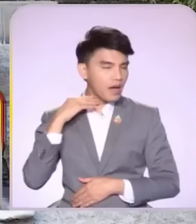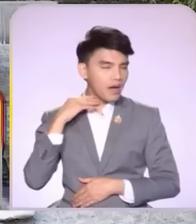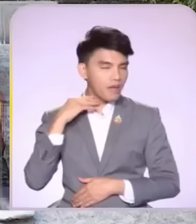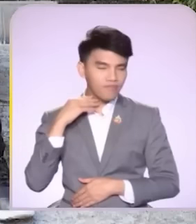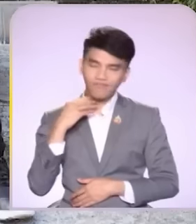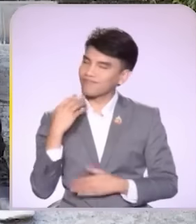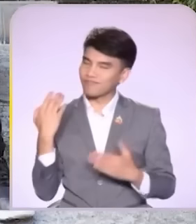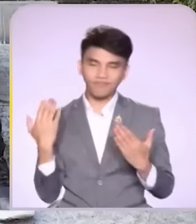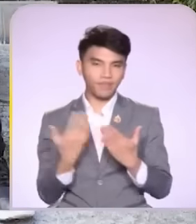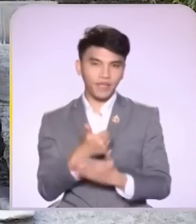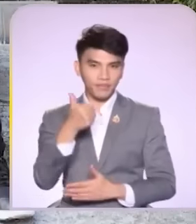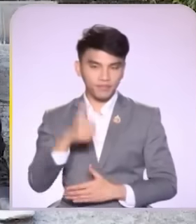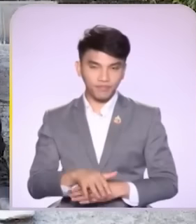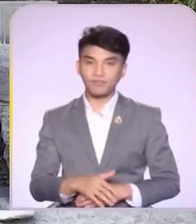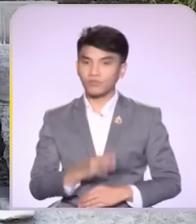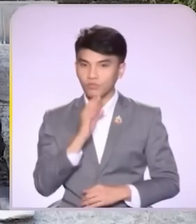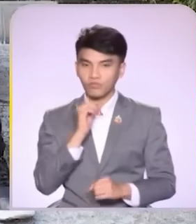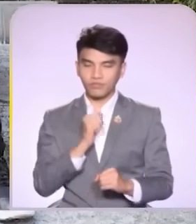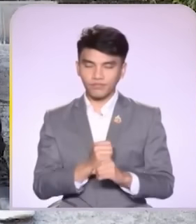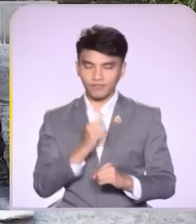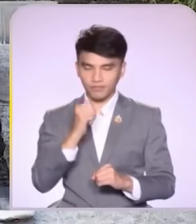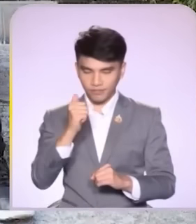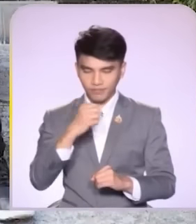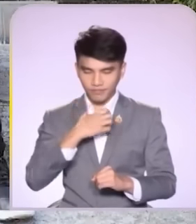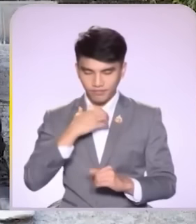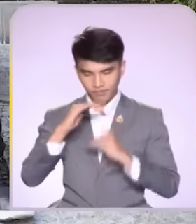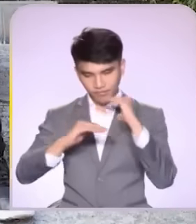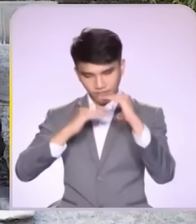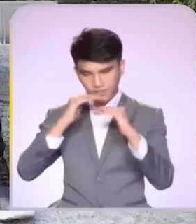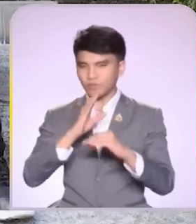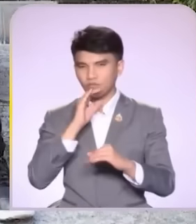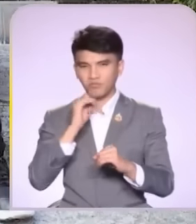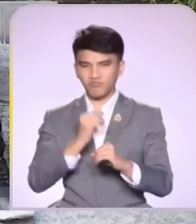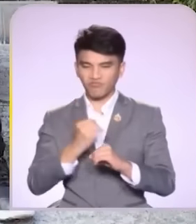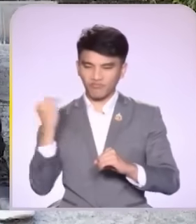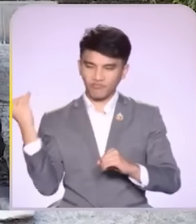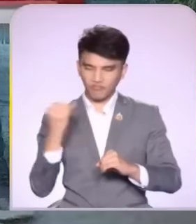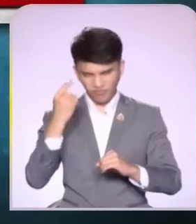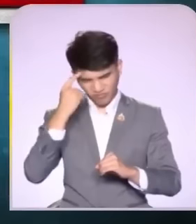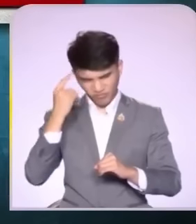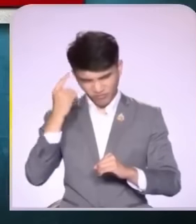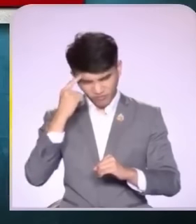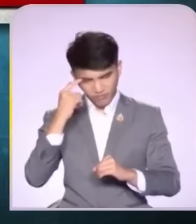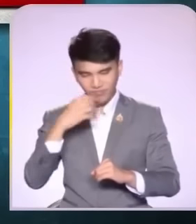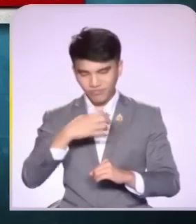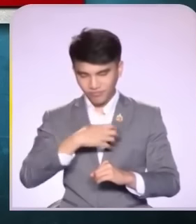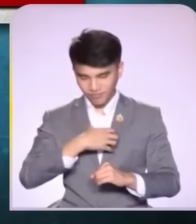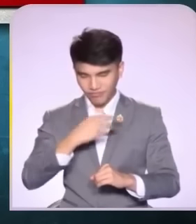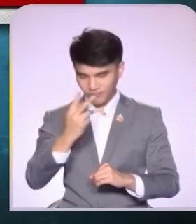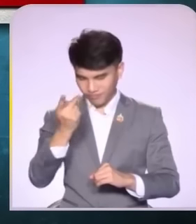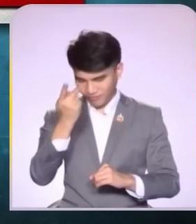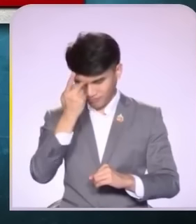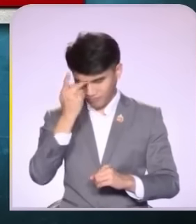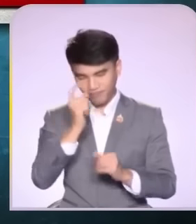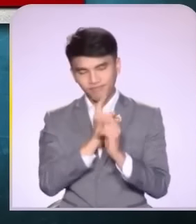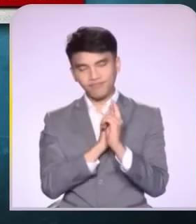ามาทดแทนกันไม่ได้อะไรที่ทำแล้วดีก็ขอให้รุ่งเรืองอะไรที่เลวร้ายที่รู้อยู่แก่ใจขอให้เป็นไปตามก